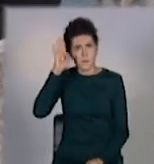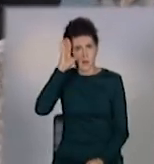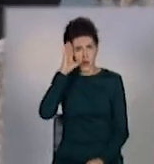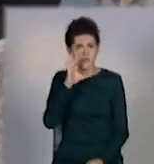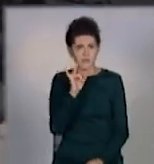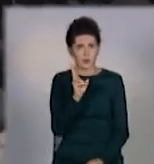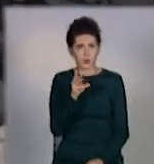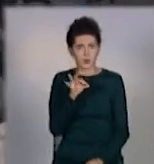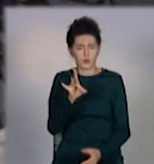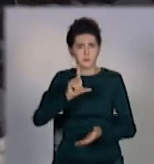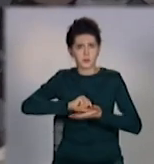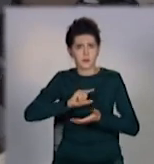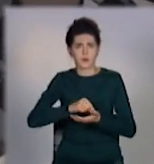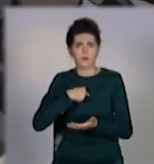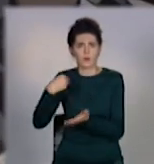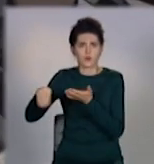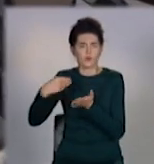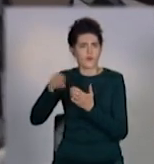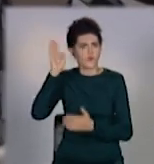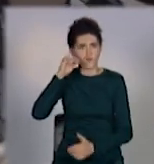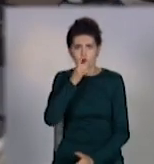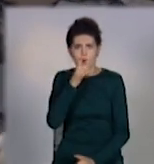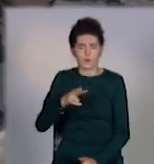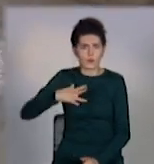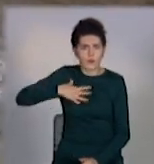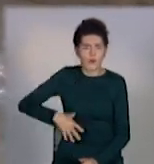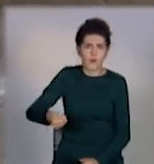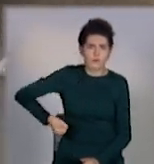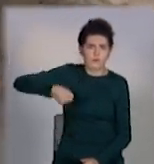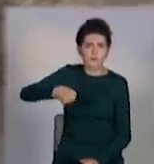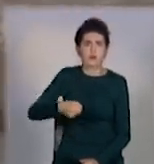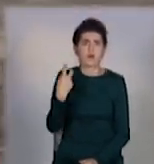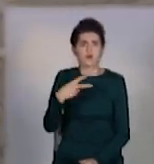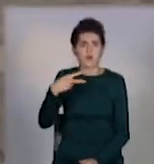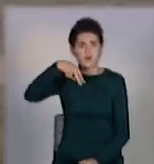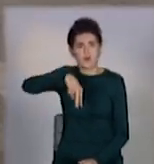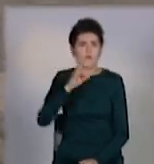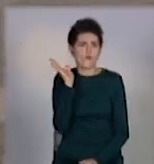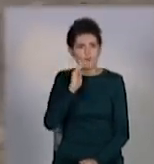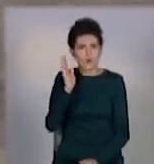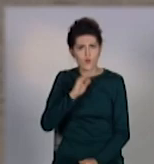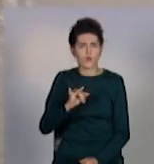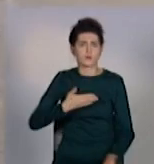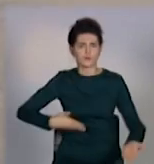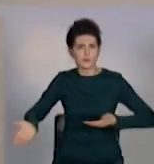Віктор, купувати воду не може. Тож 20-літрова пляшка, тачка і 5 кілометрів